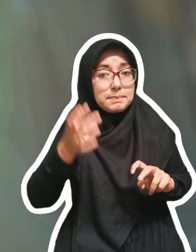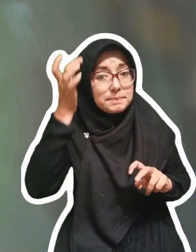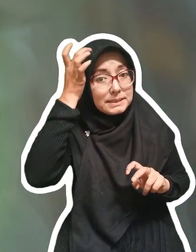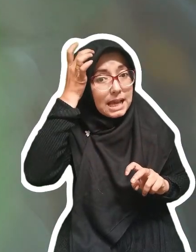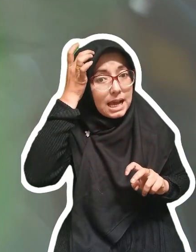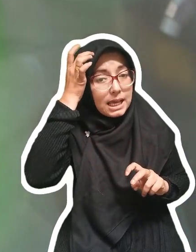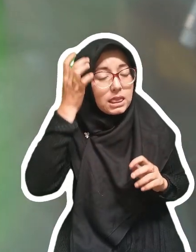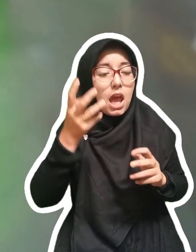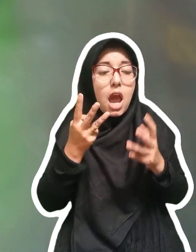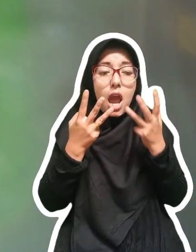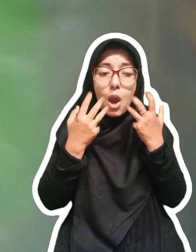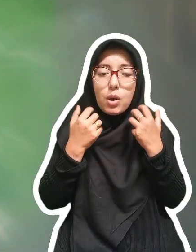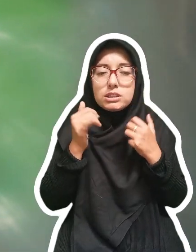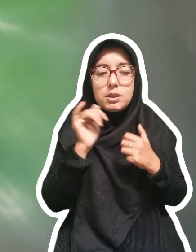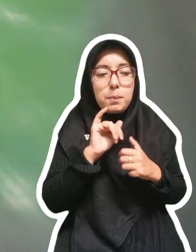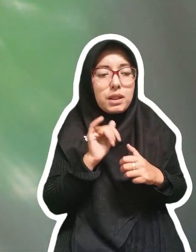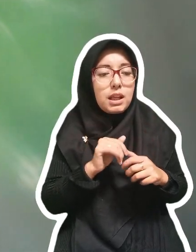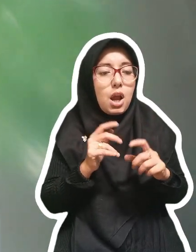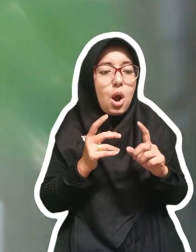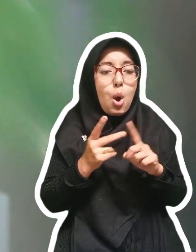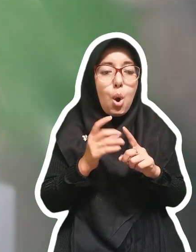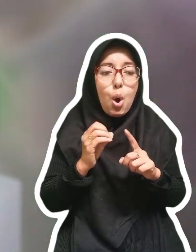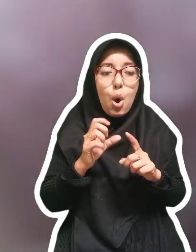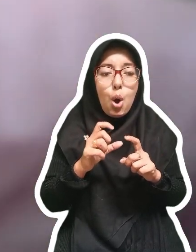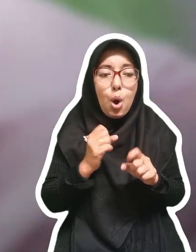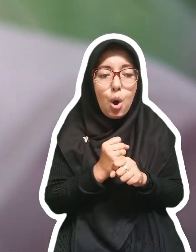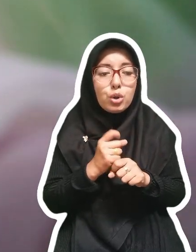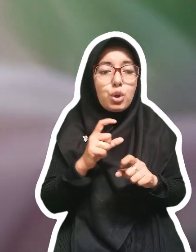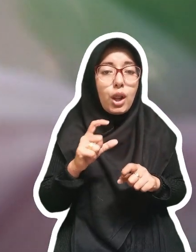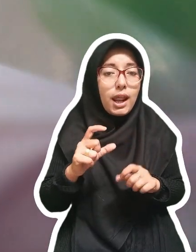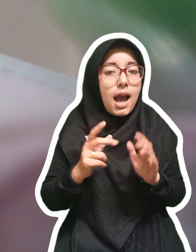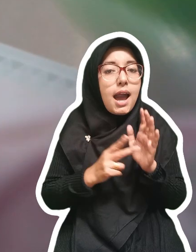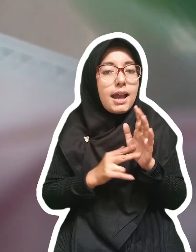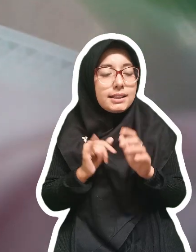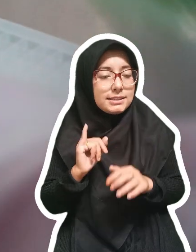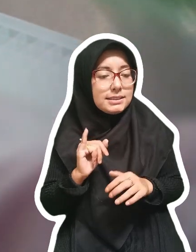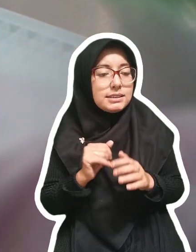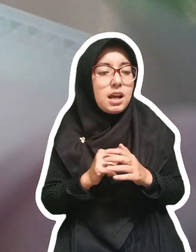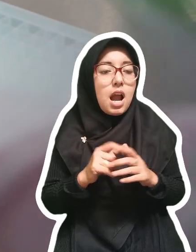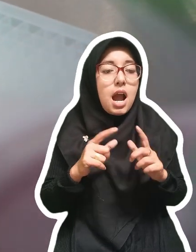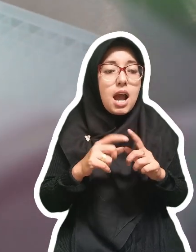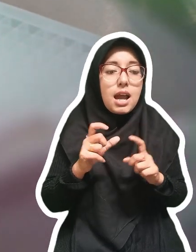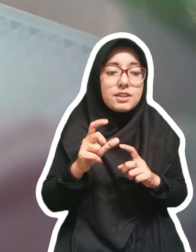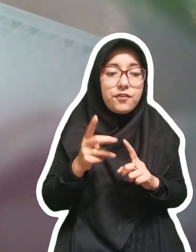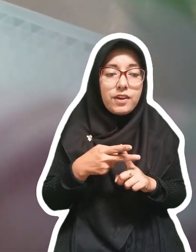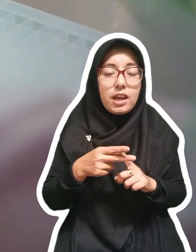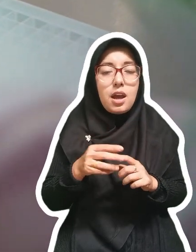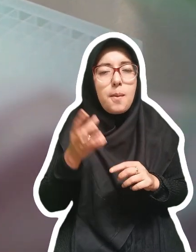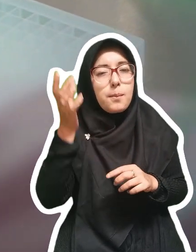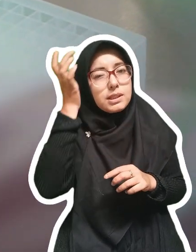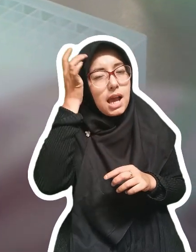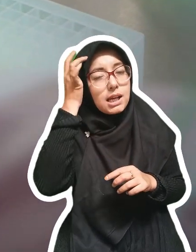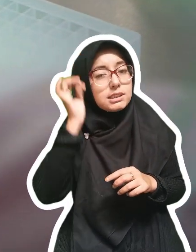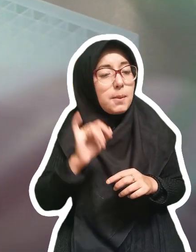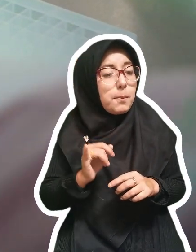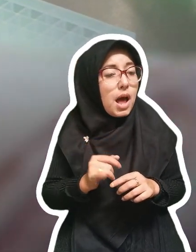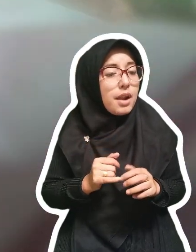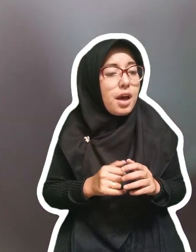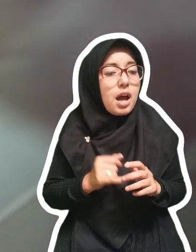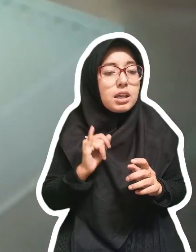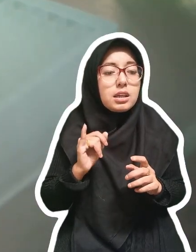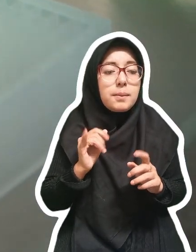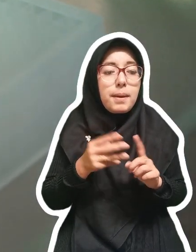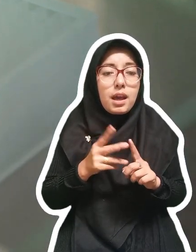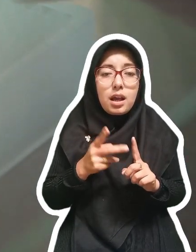hewan, seperti Hock kolera, H1N1, ASF, Jembrana, IBR,